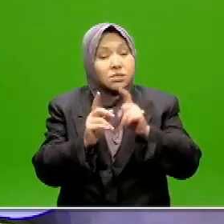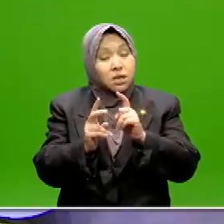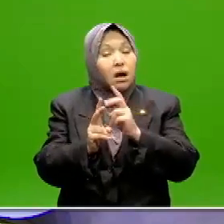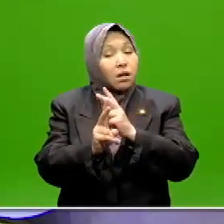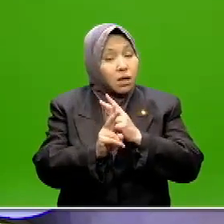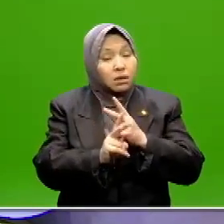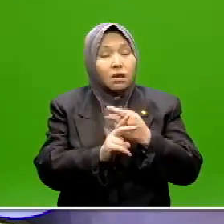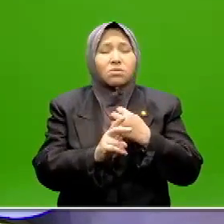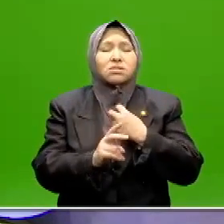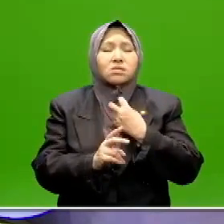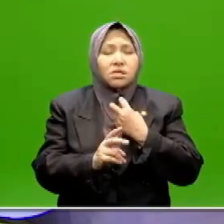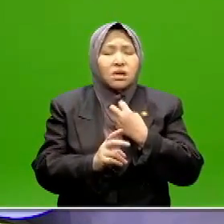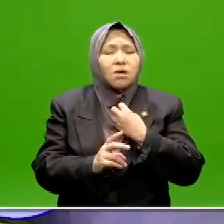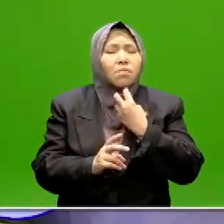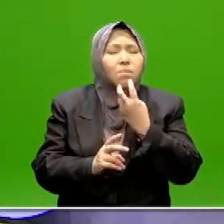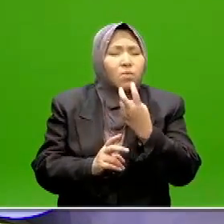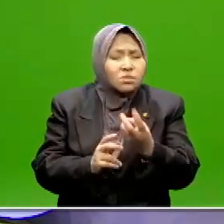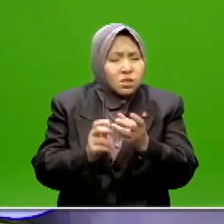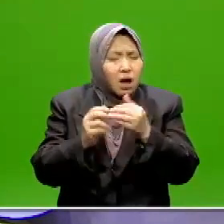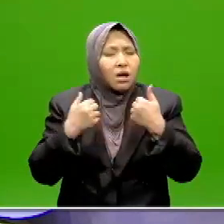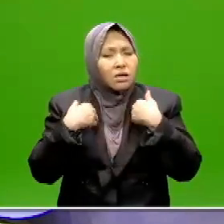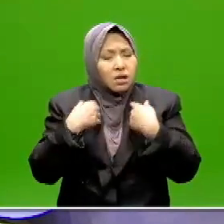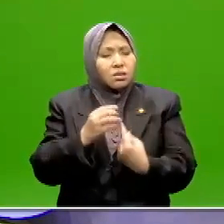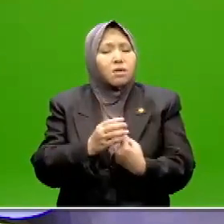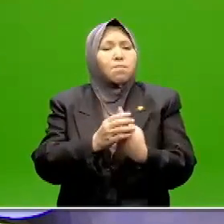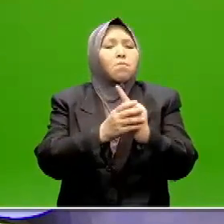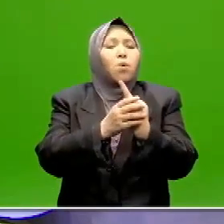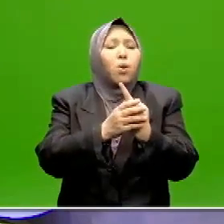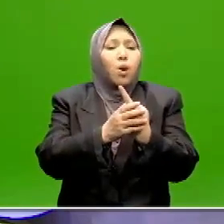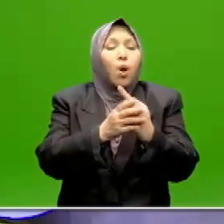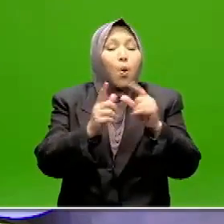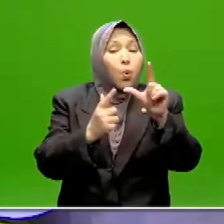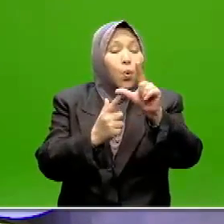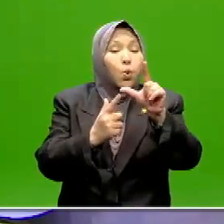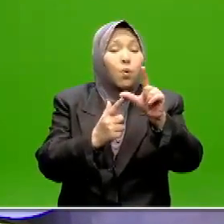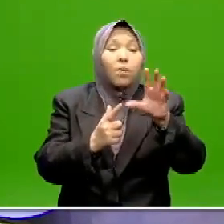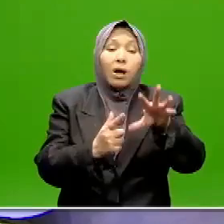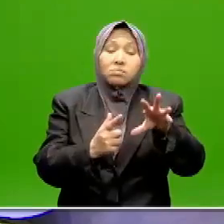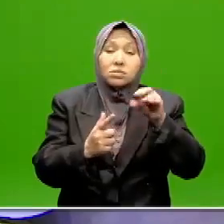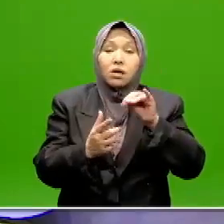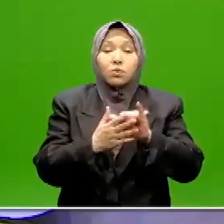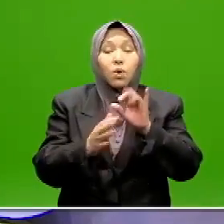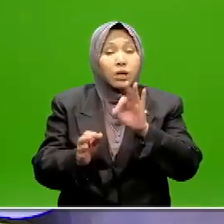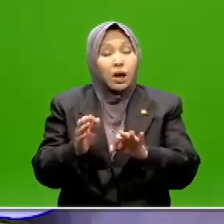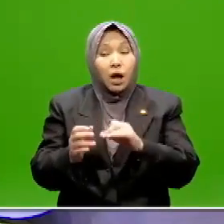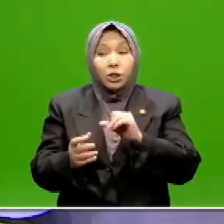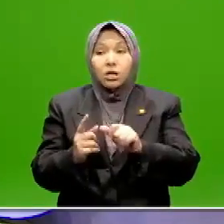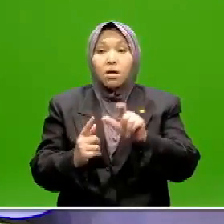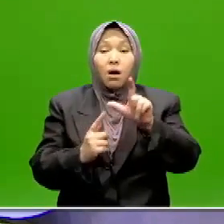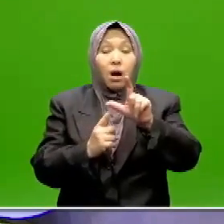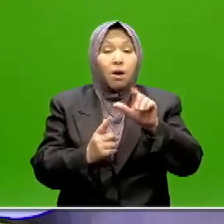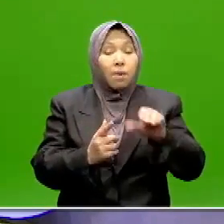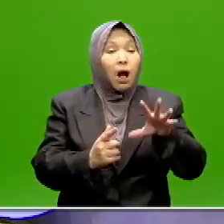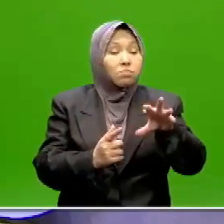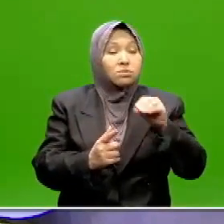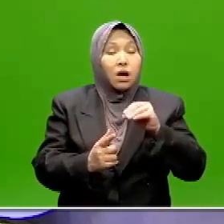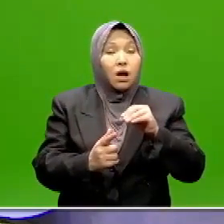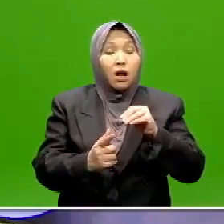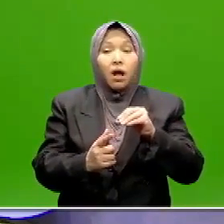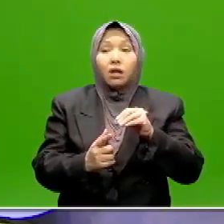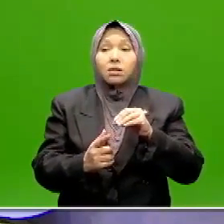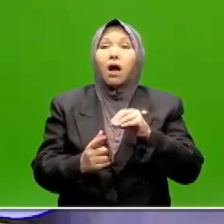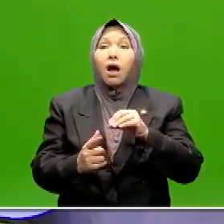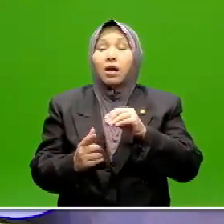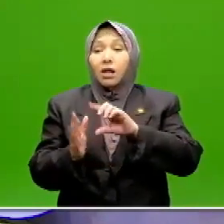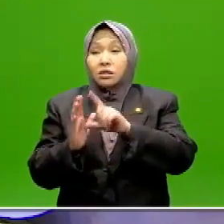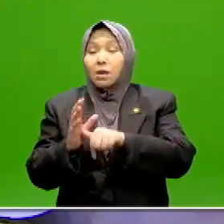bunyikan atau kena ad bersama huruf hamzah itu kalau tak Hamzah maka awak penting kaum asya'irah tersebut saya